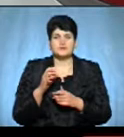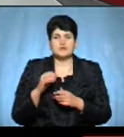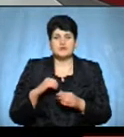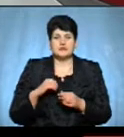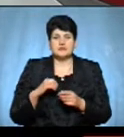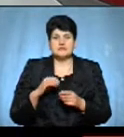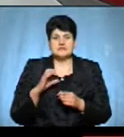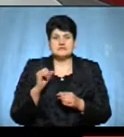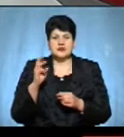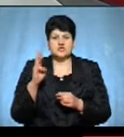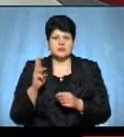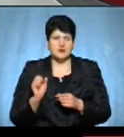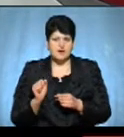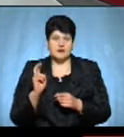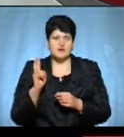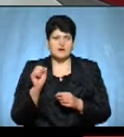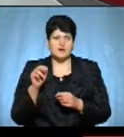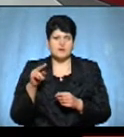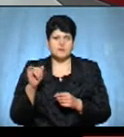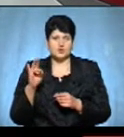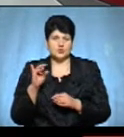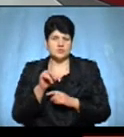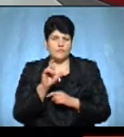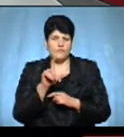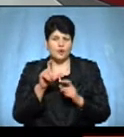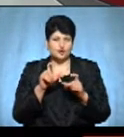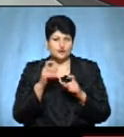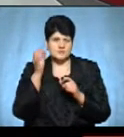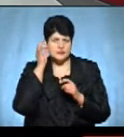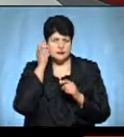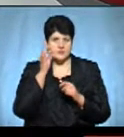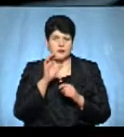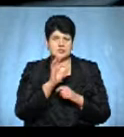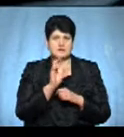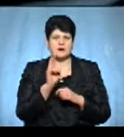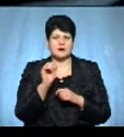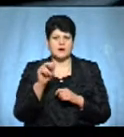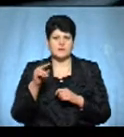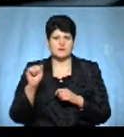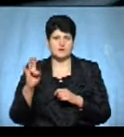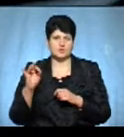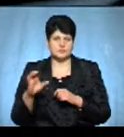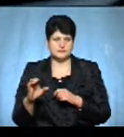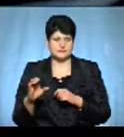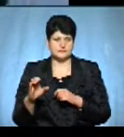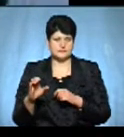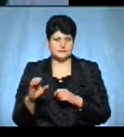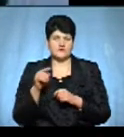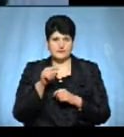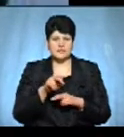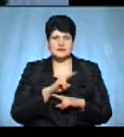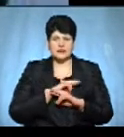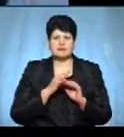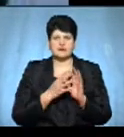є фотографія, аби згадали наші глядачі, героя Небесної Сотні Олександра Капіноса. Він